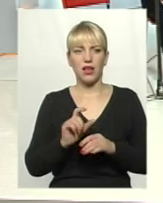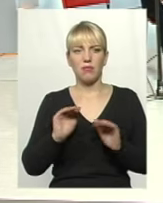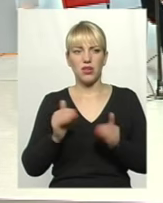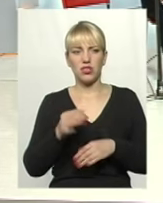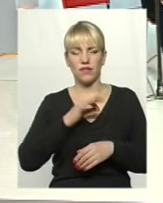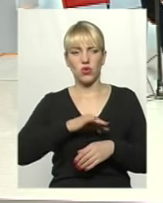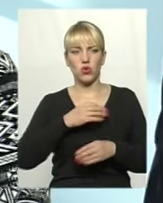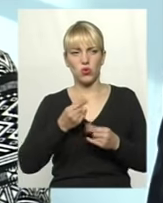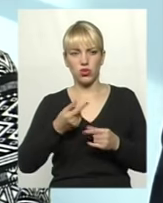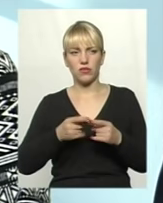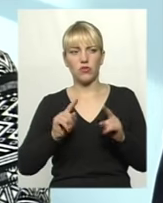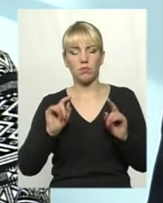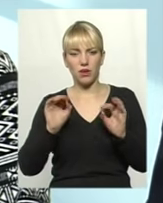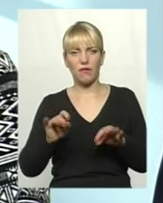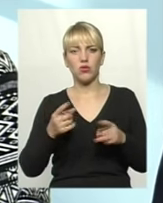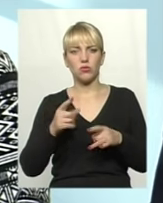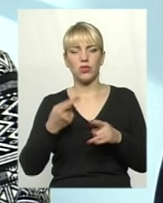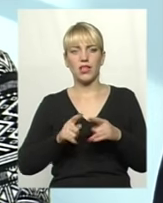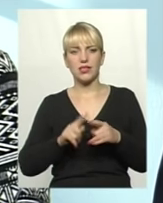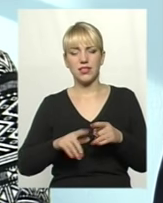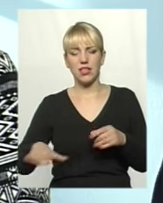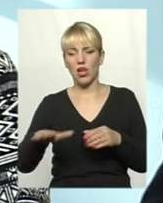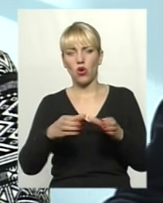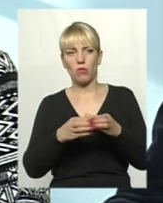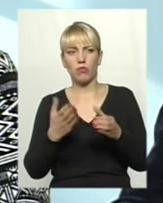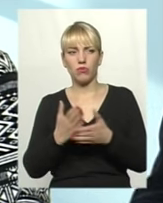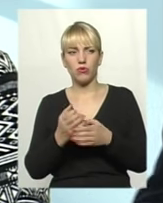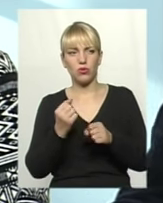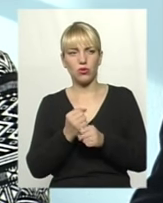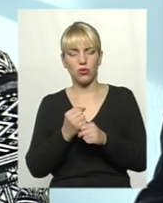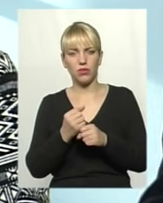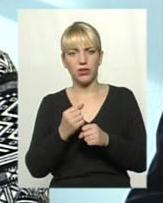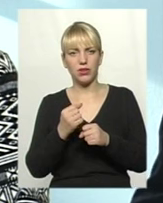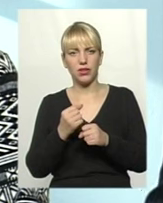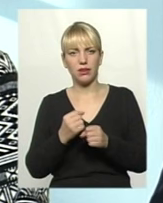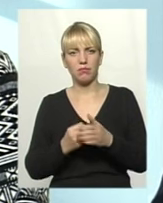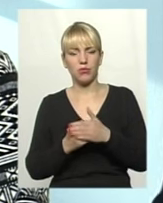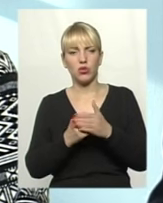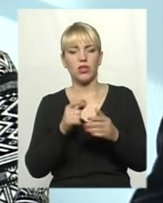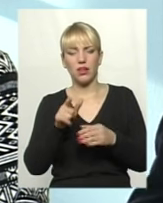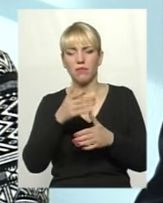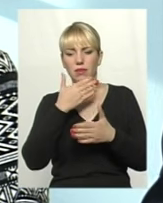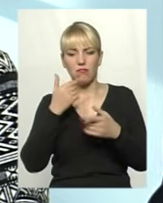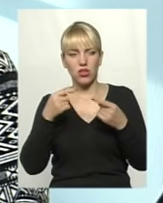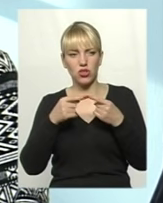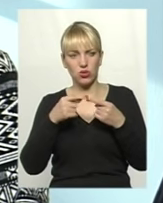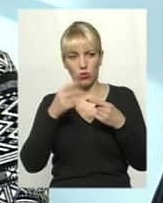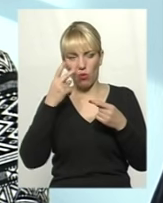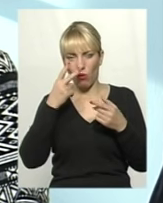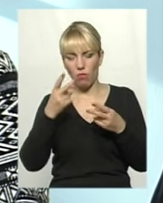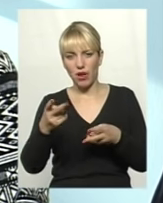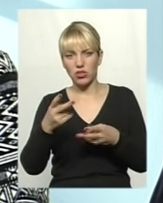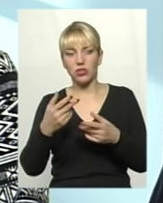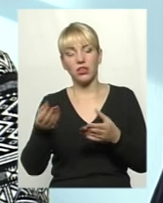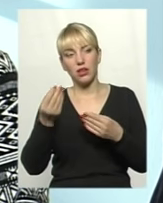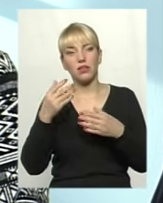тих коштів. Правильно, саме тому на ці громади був зроблений упор, що там нема або не чітке бачення, давайте будемо надавати